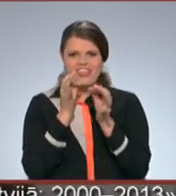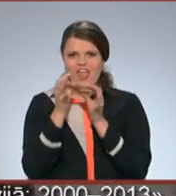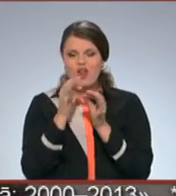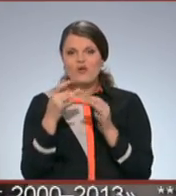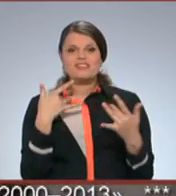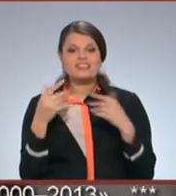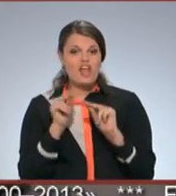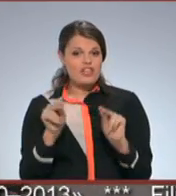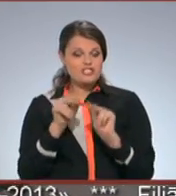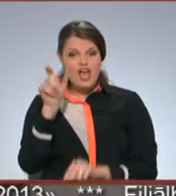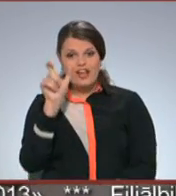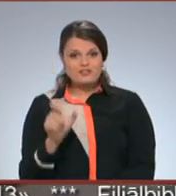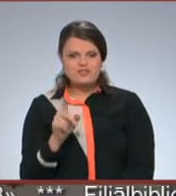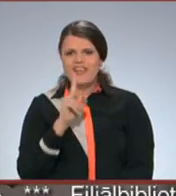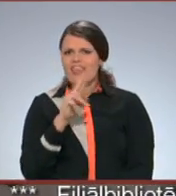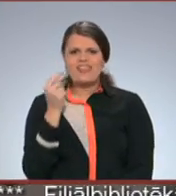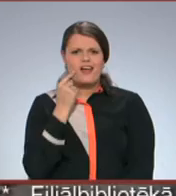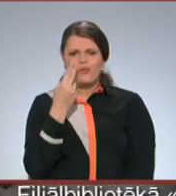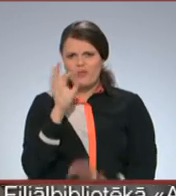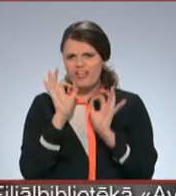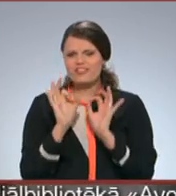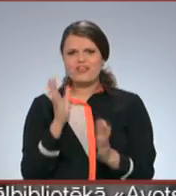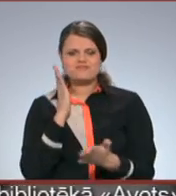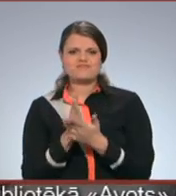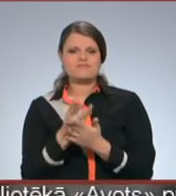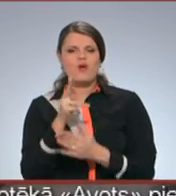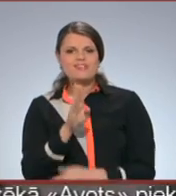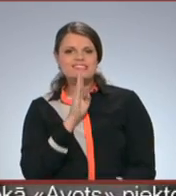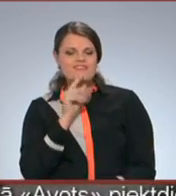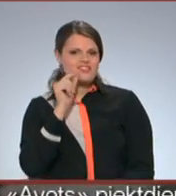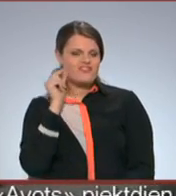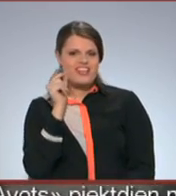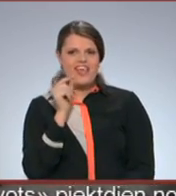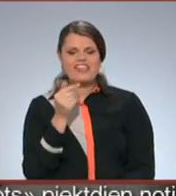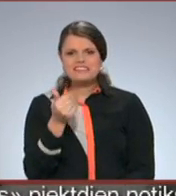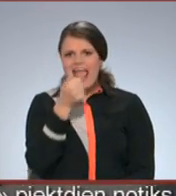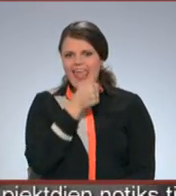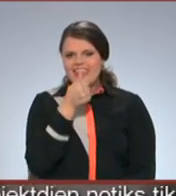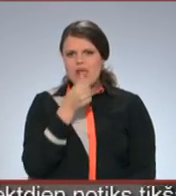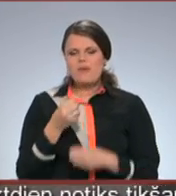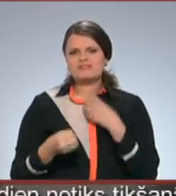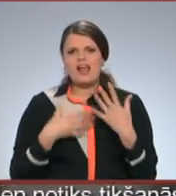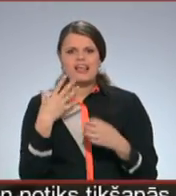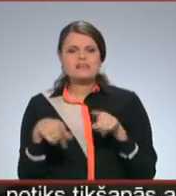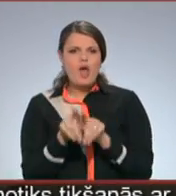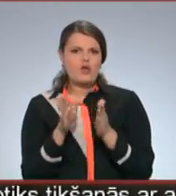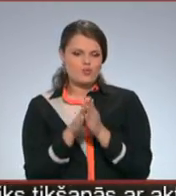Izrādes režisors Regnārs Vaivars nekautrējis no tiešuma un sievietes un vīriešu intīmās kaislības ir arī uz